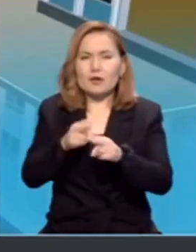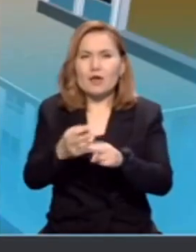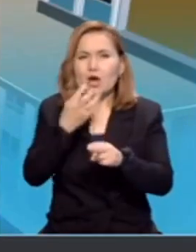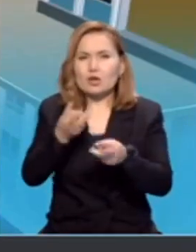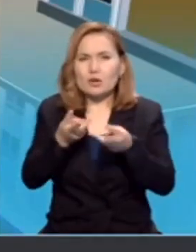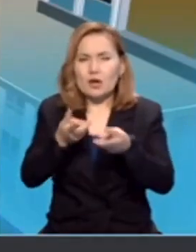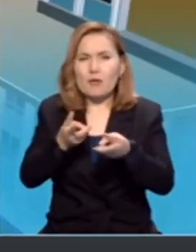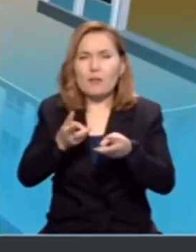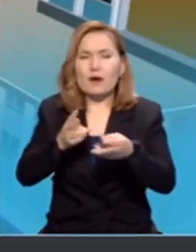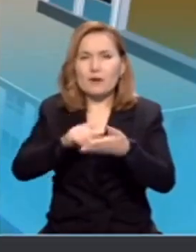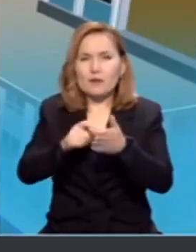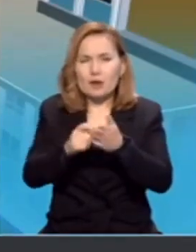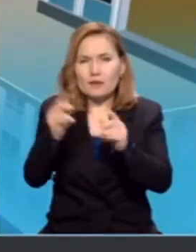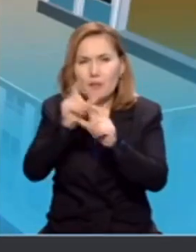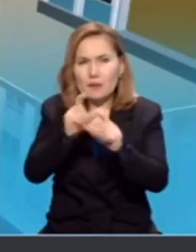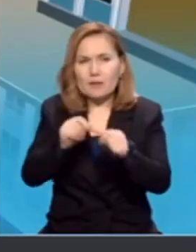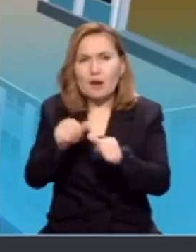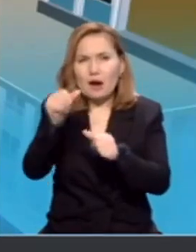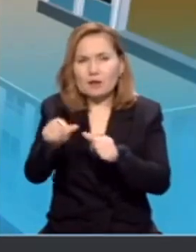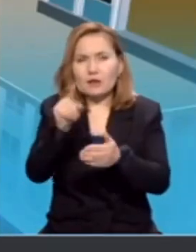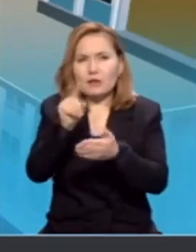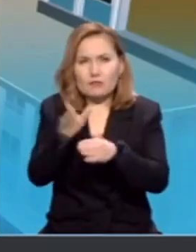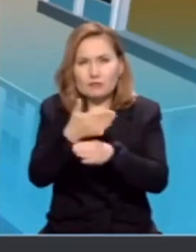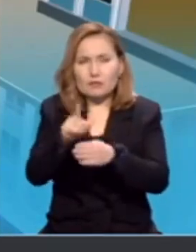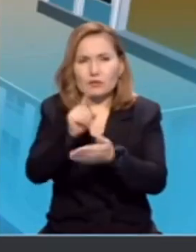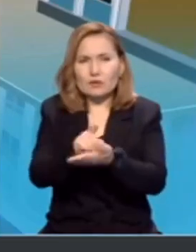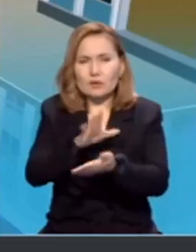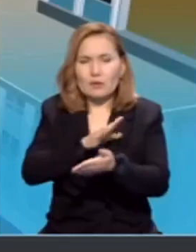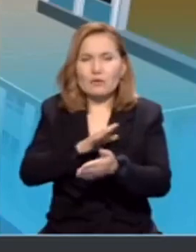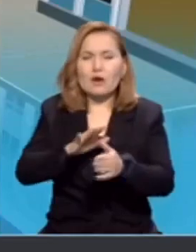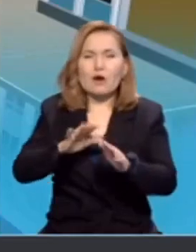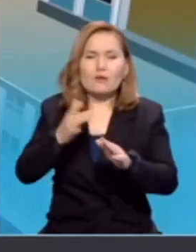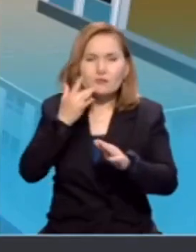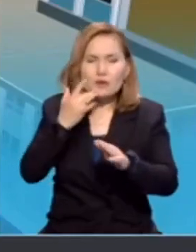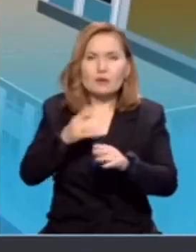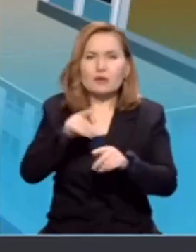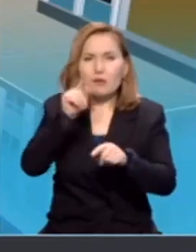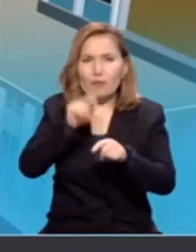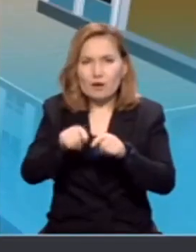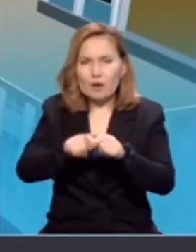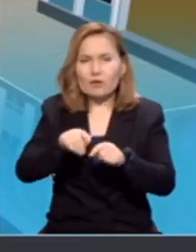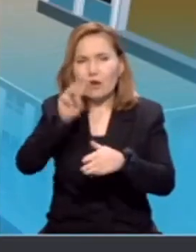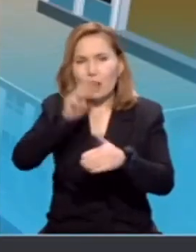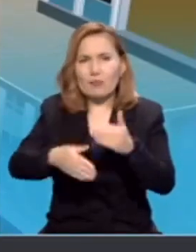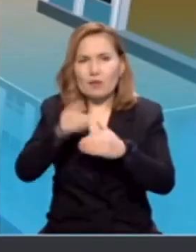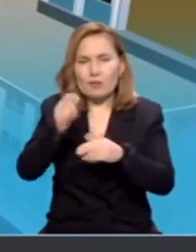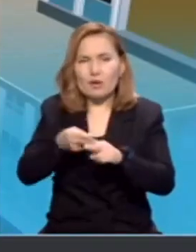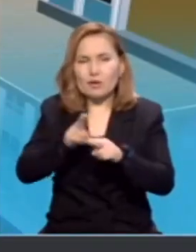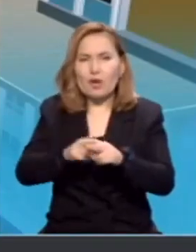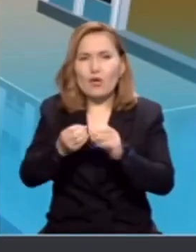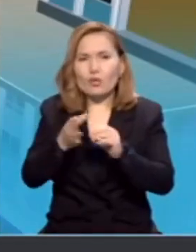мектеп ғимаратынан бөлек орналасуы тиіс. Төтенше жағдай тексеріп жылда айыппұл салса да 14 жыл бұрын енгізілген